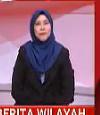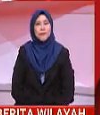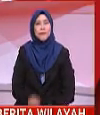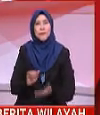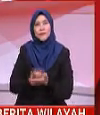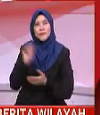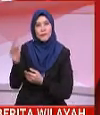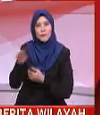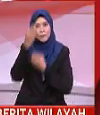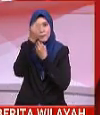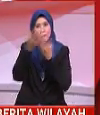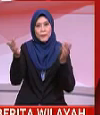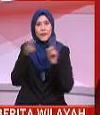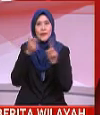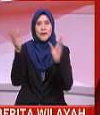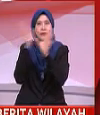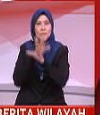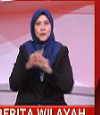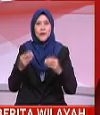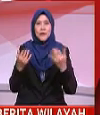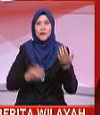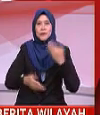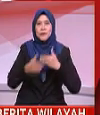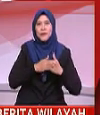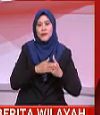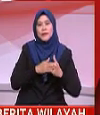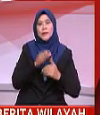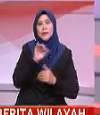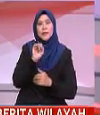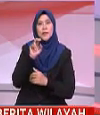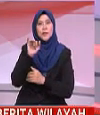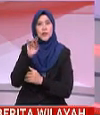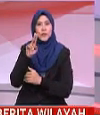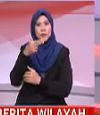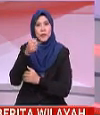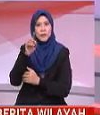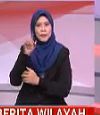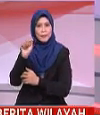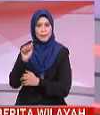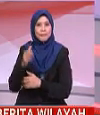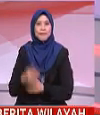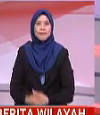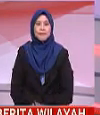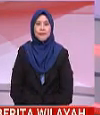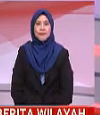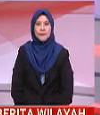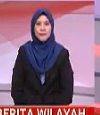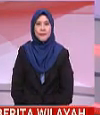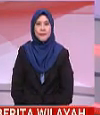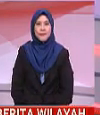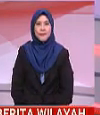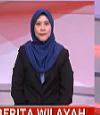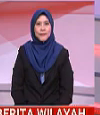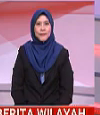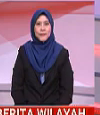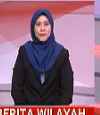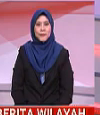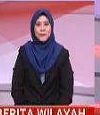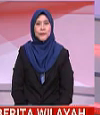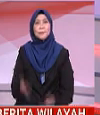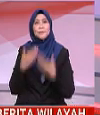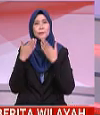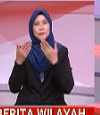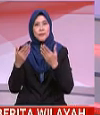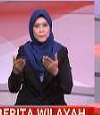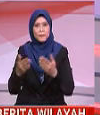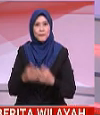Sekian berita wilayah dari Sarawak. Kita kembali bersama Syuhaida di Angkasa Puri. Silakan Syu. Ya, V, langsung dari Bumi Kenyalang.